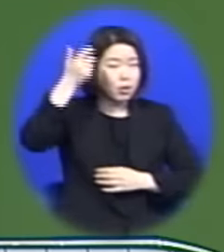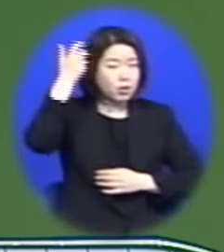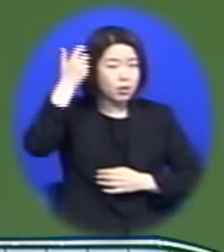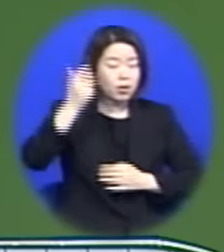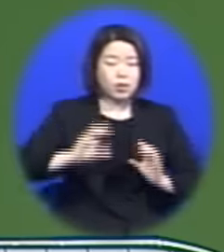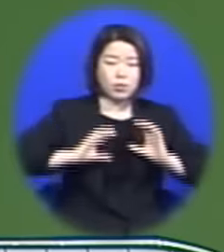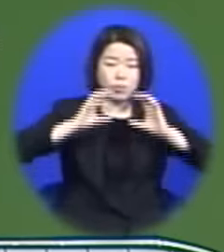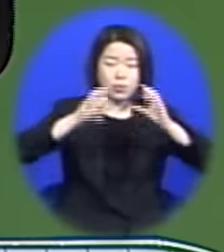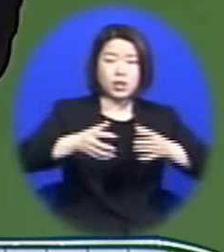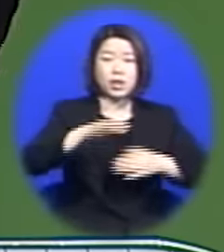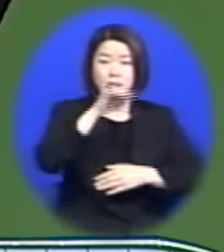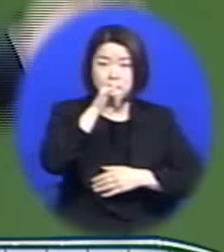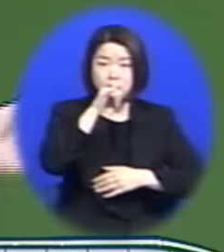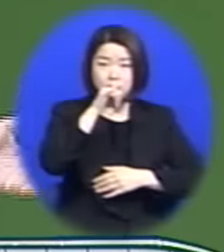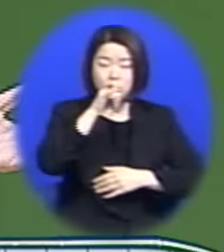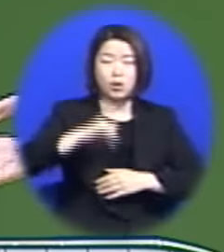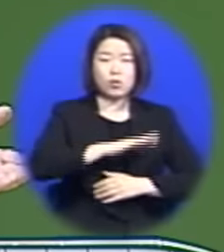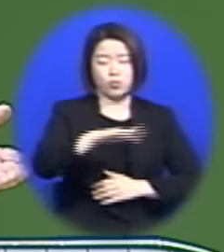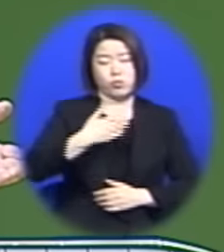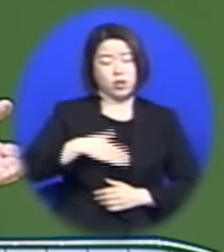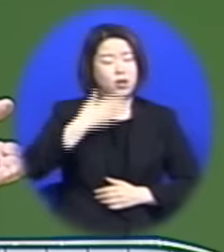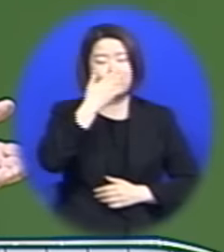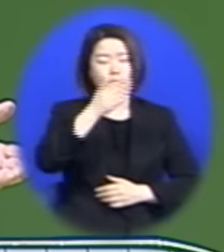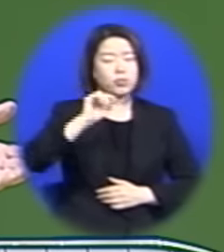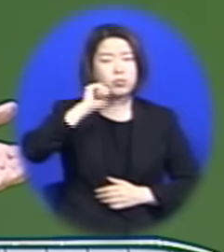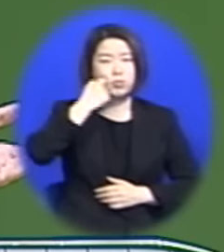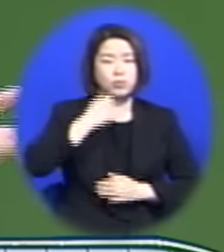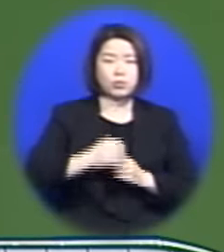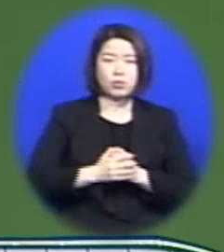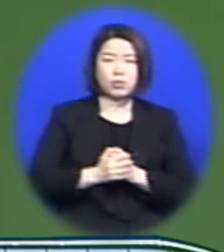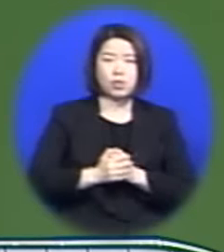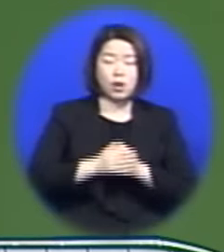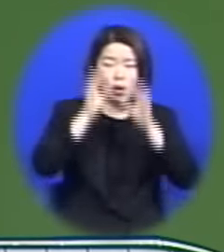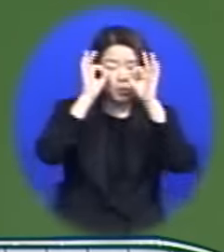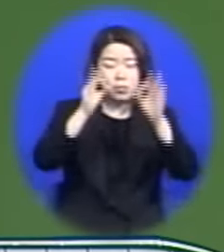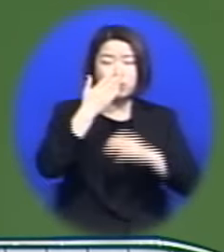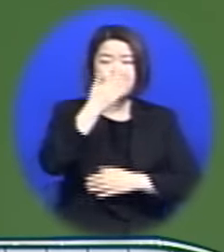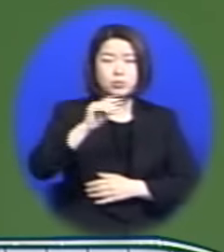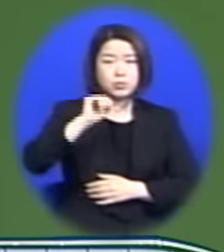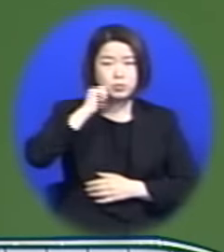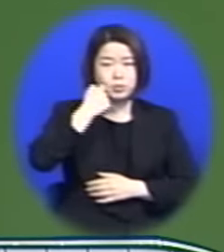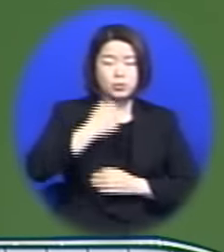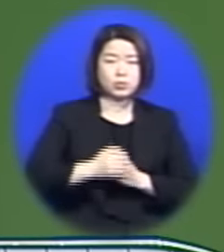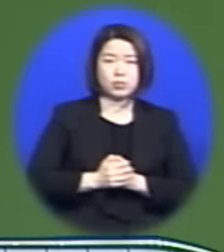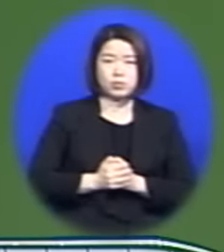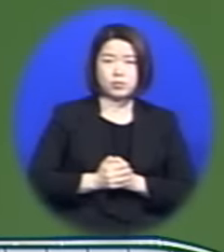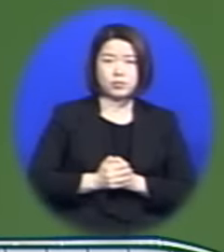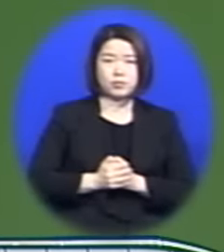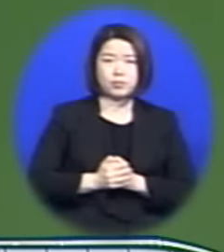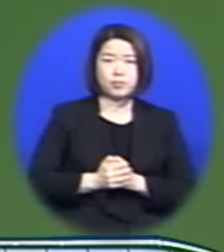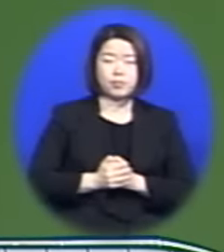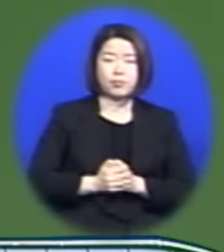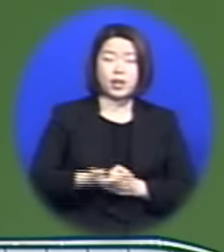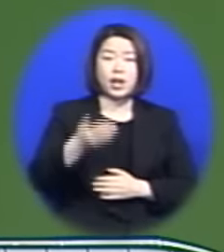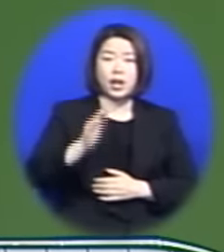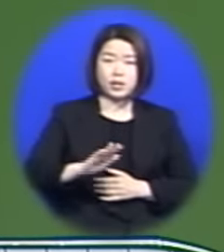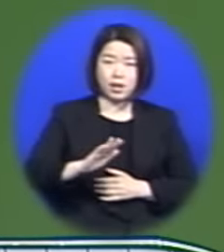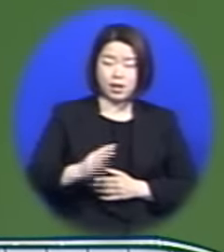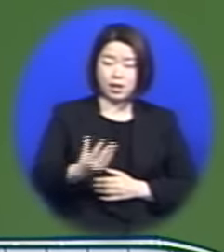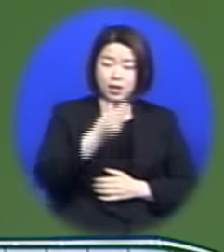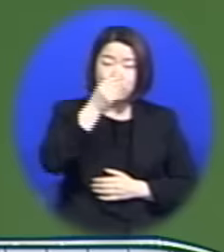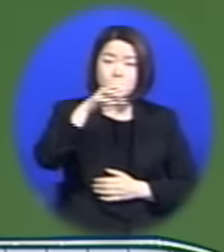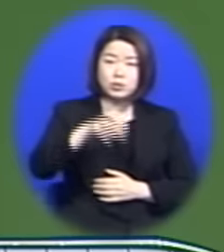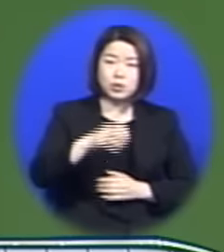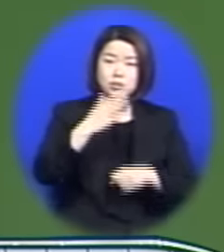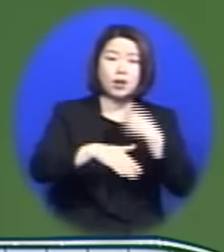있습니다 그 우리는 알 수가 없어요 볼 수가 없습니다 근데 성소에서